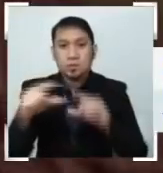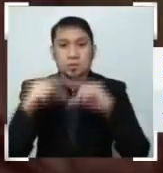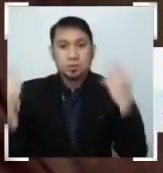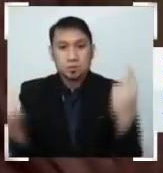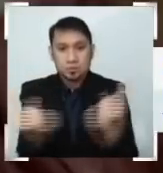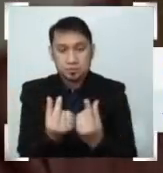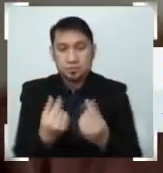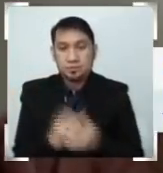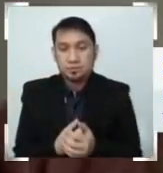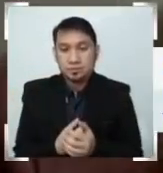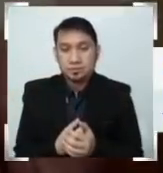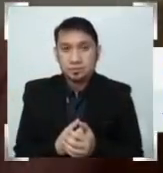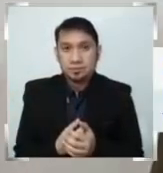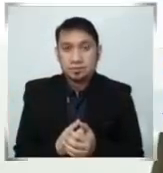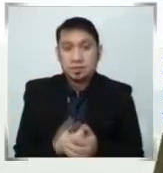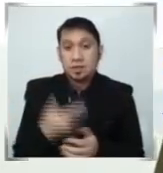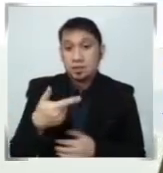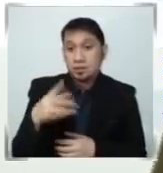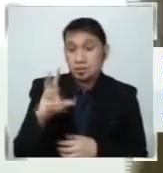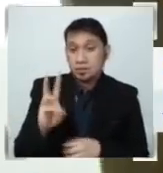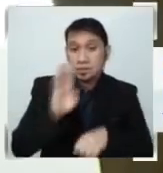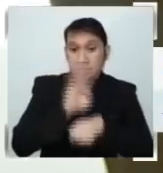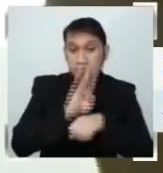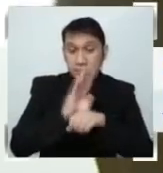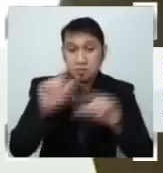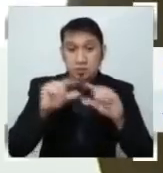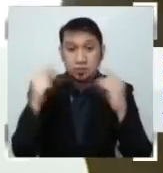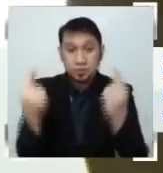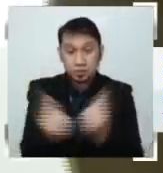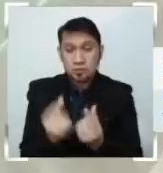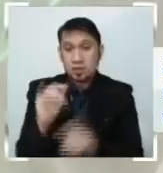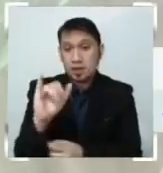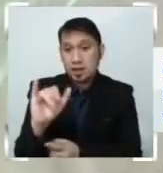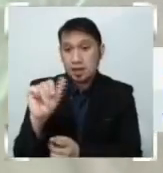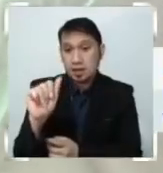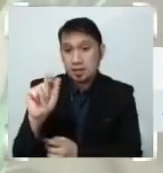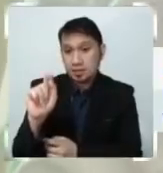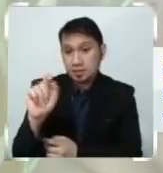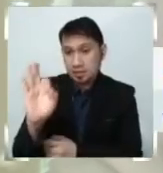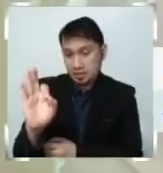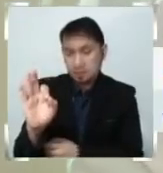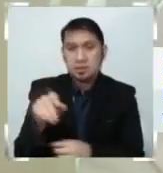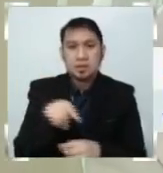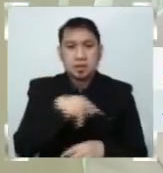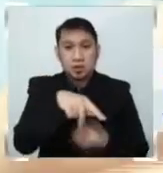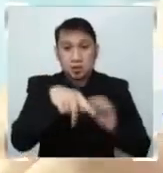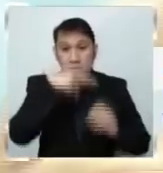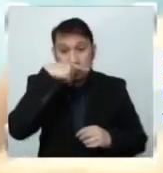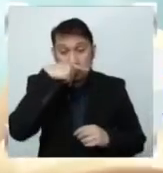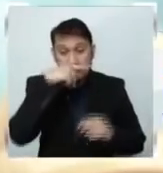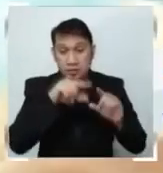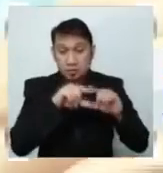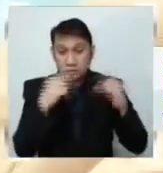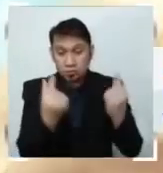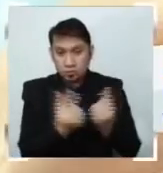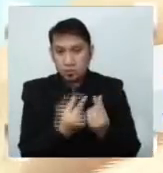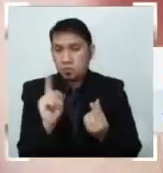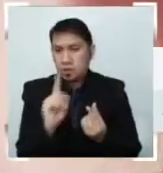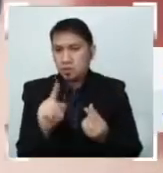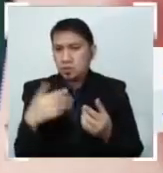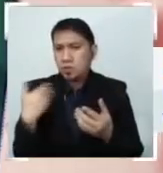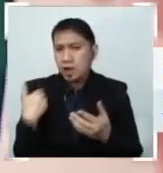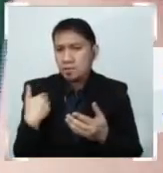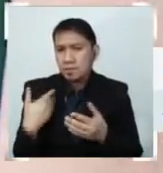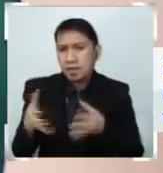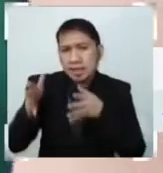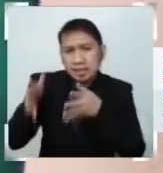naman ang 26 na business group sa IATF, magamit na rin ng pribadong sektor bilang booster ang sobra nitong bakuna